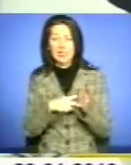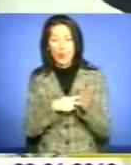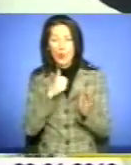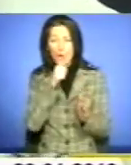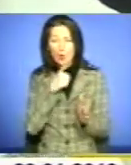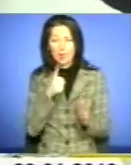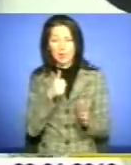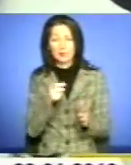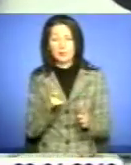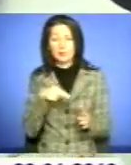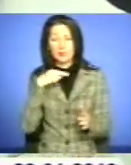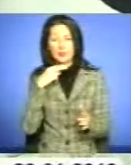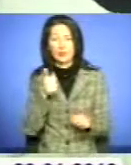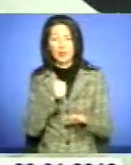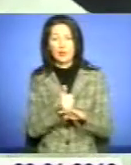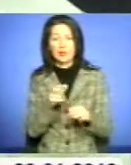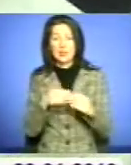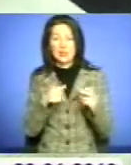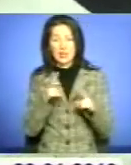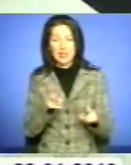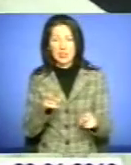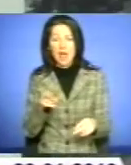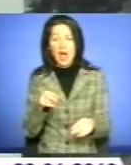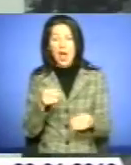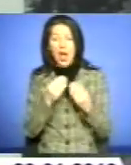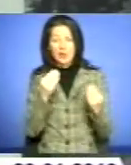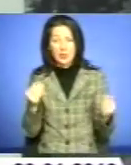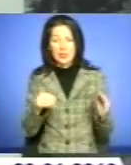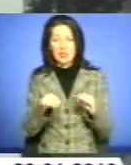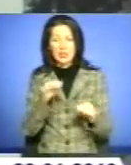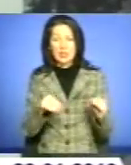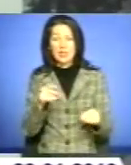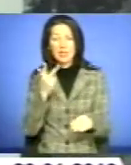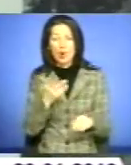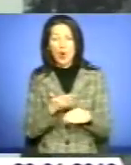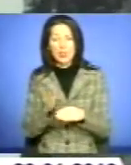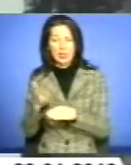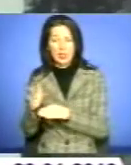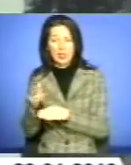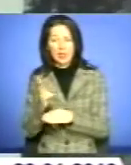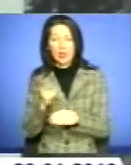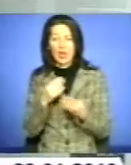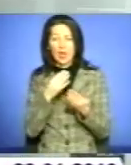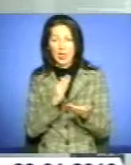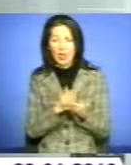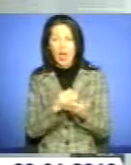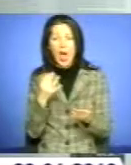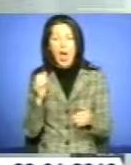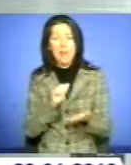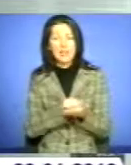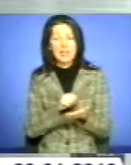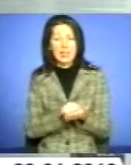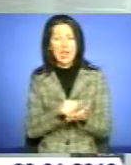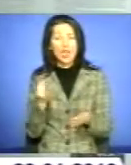Як зауважила головний спеціаліст Ольга Дишлюк, експозиція складається з трьох частин, у яких відображені матеріали про історію битви